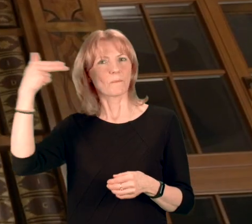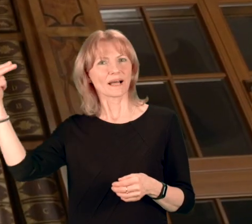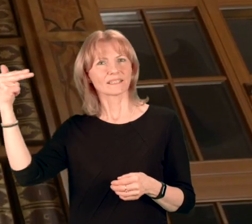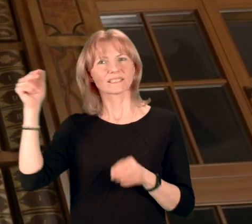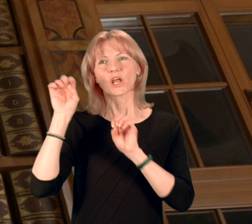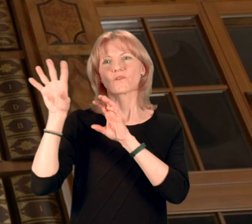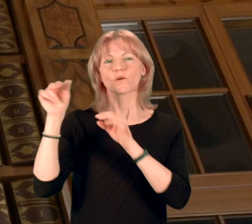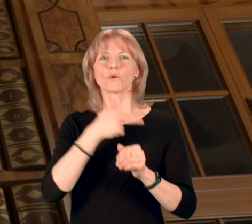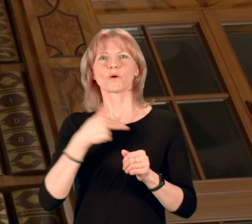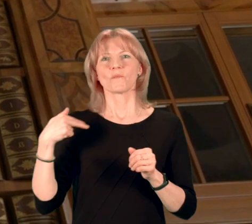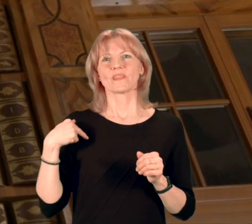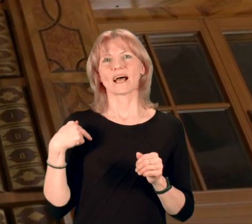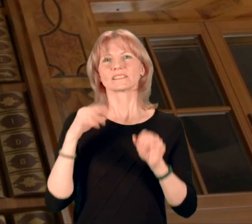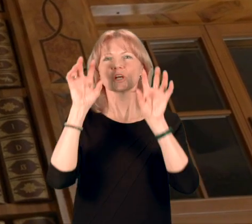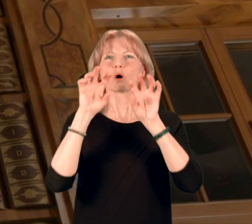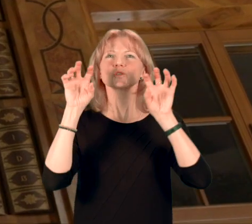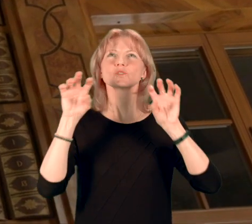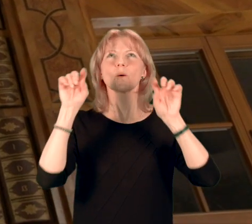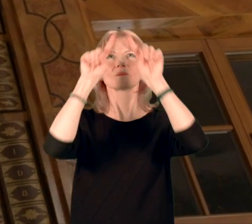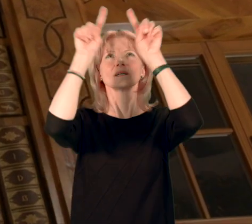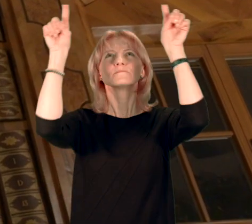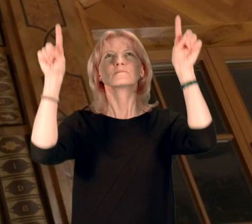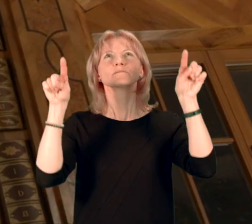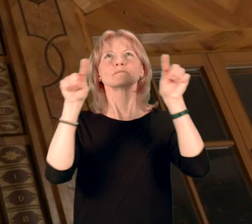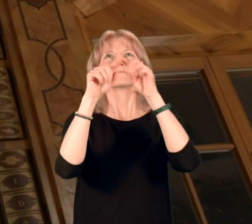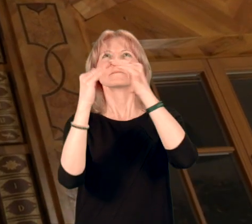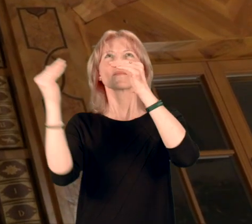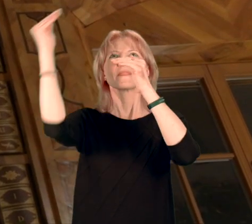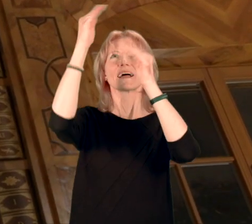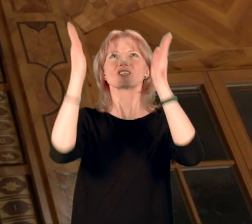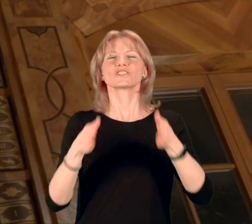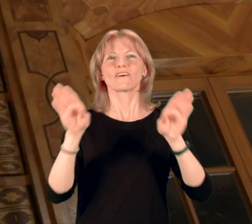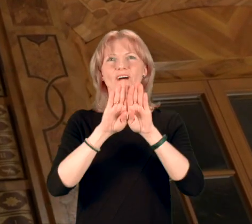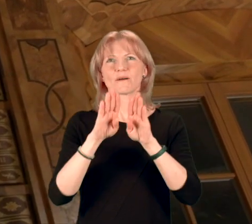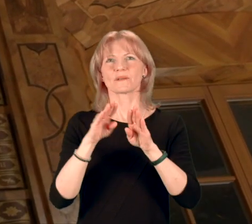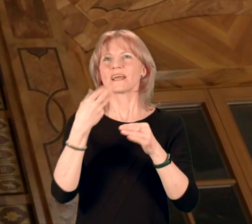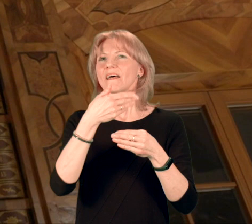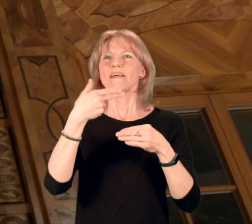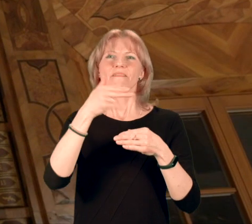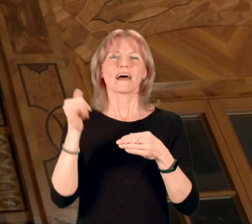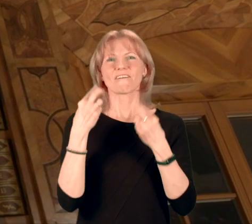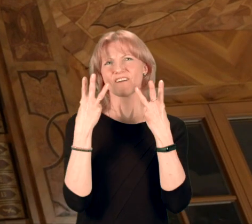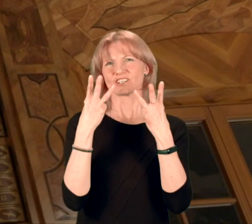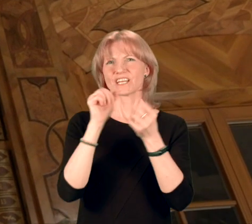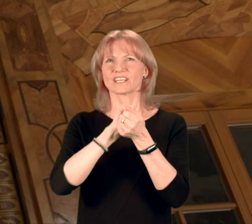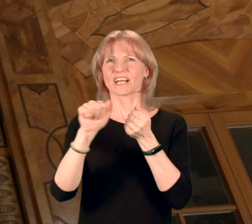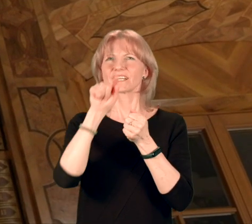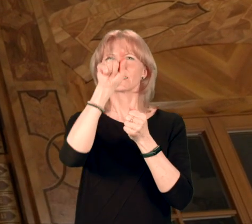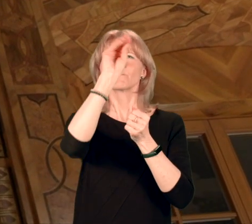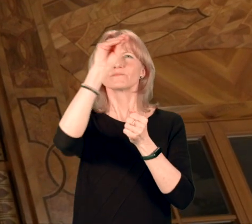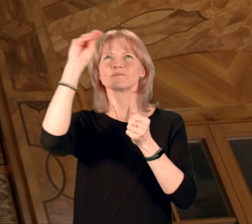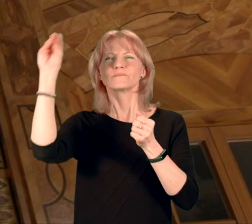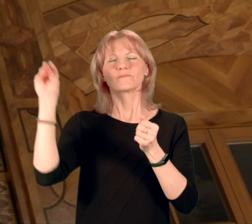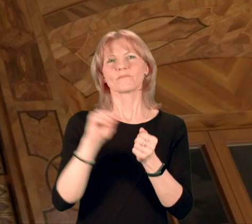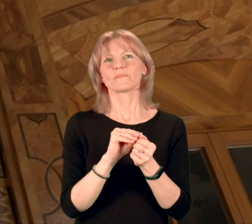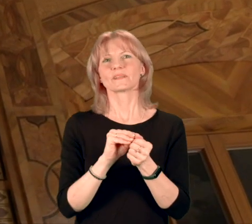informują nas ozdobne kartusze nad szafami. Najważniejsza z nich znajduje się na wprost wejścia, gdzie widzimy napis Sacra